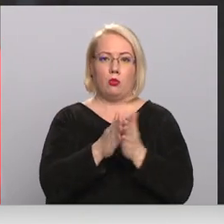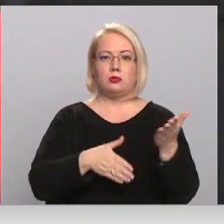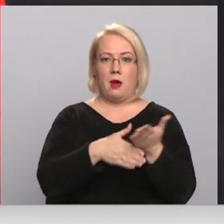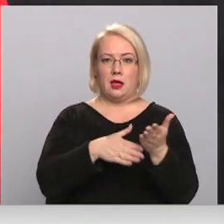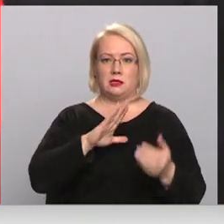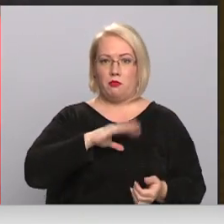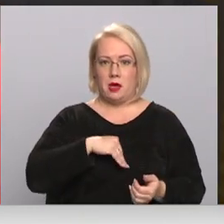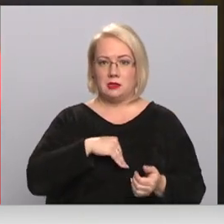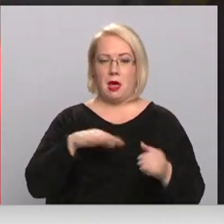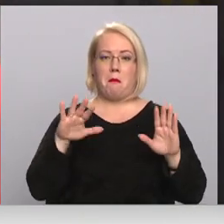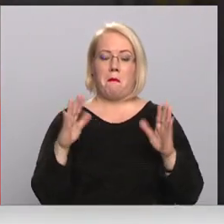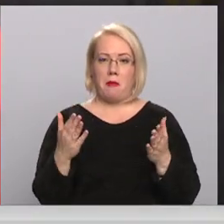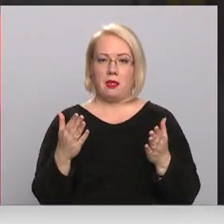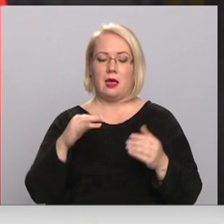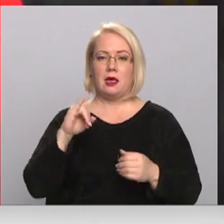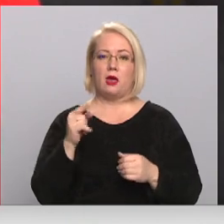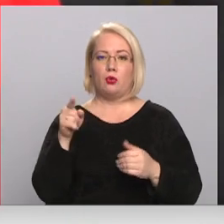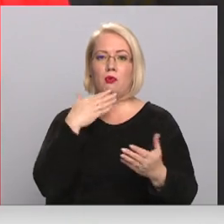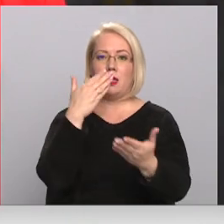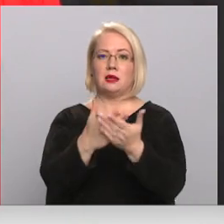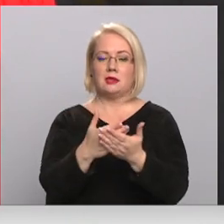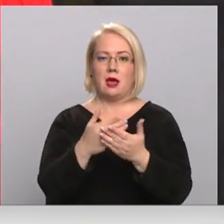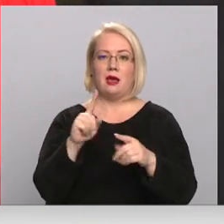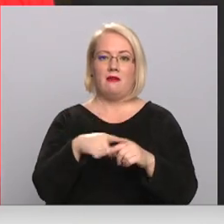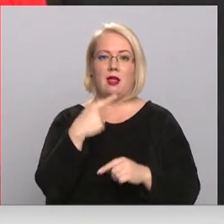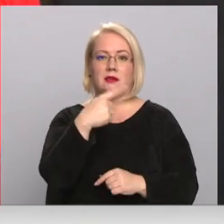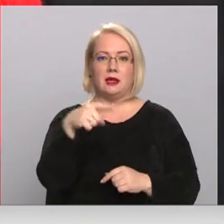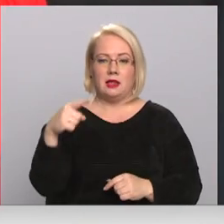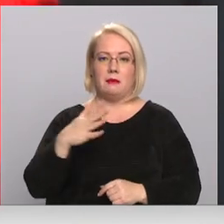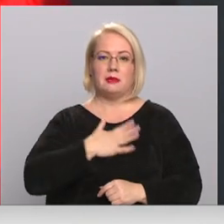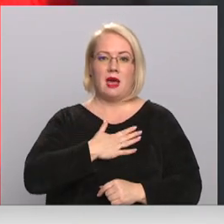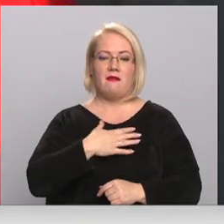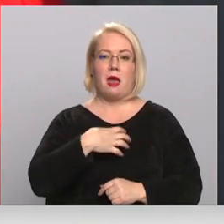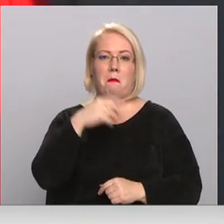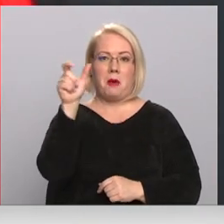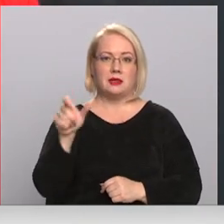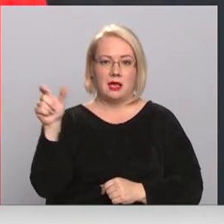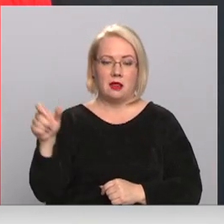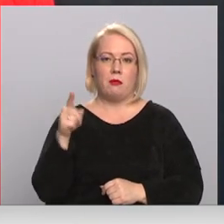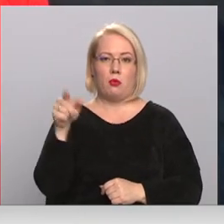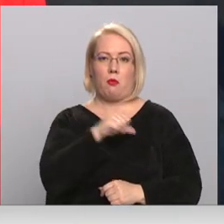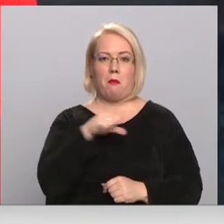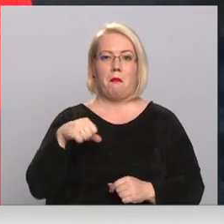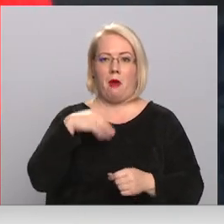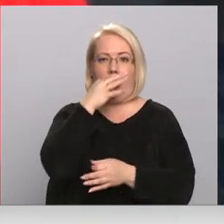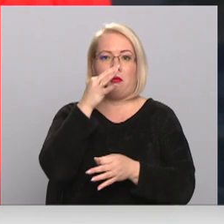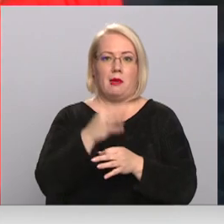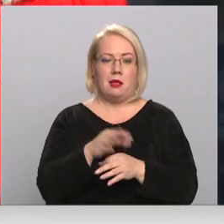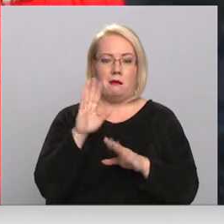tam, bet ja tu iesaki citiem saviem pacientiem, par kuriem tu faktiski atbildi,